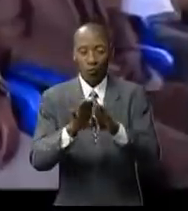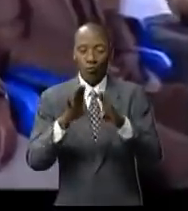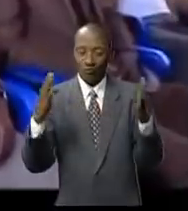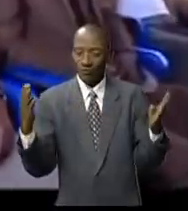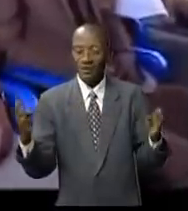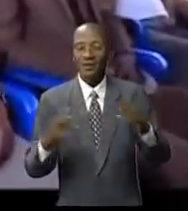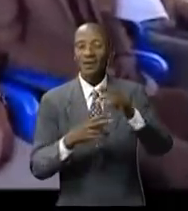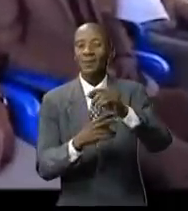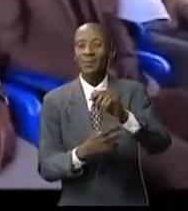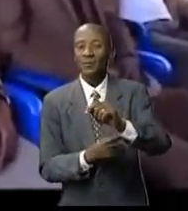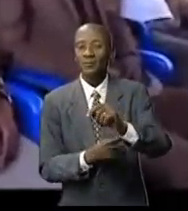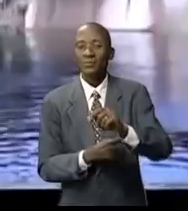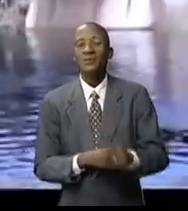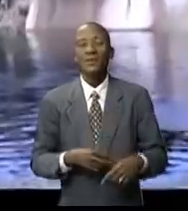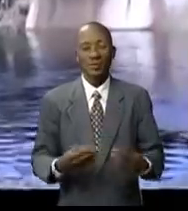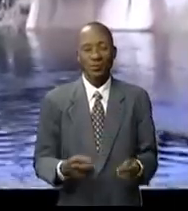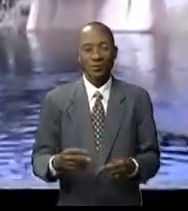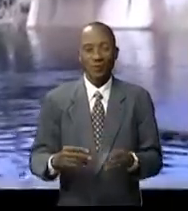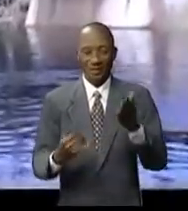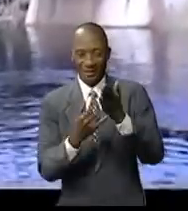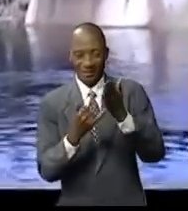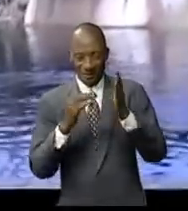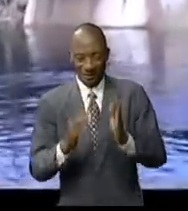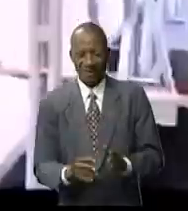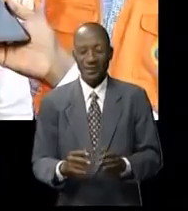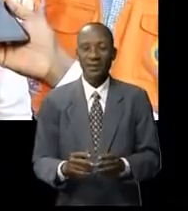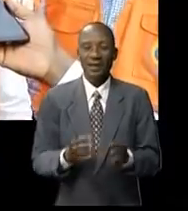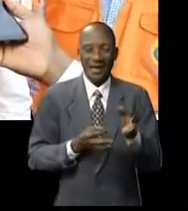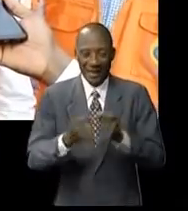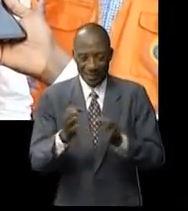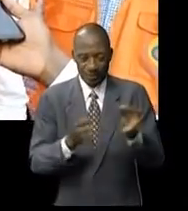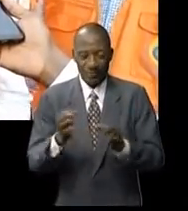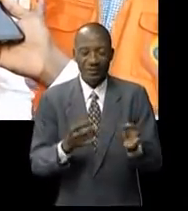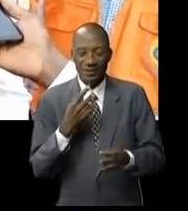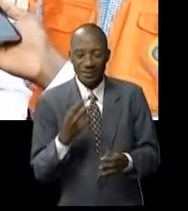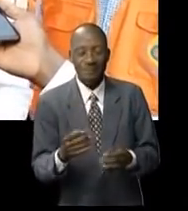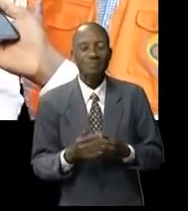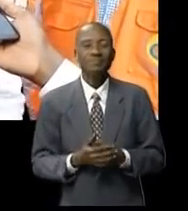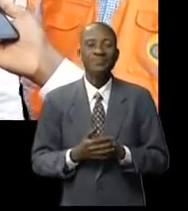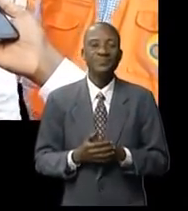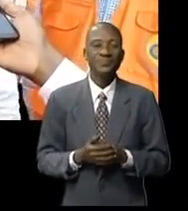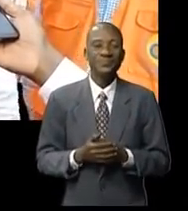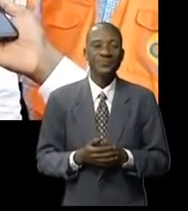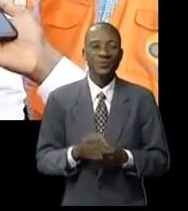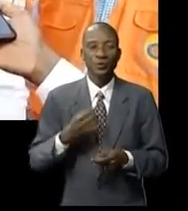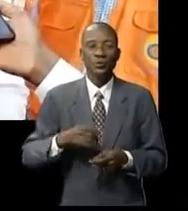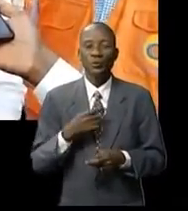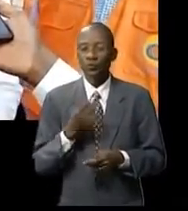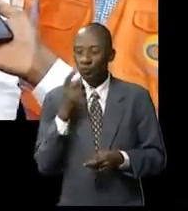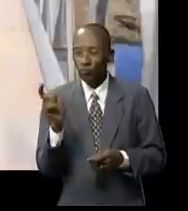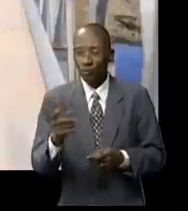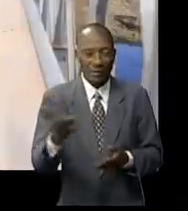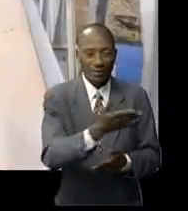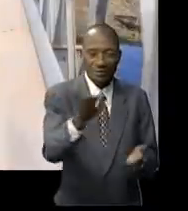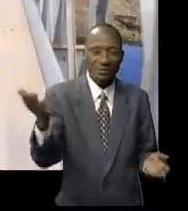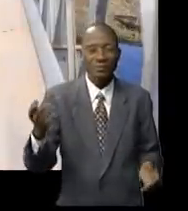décliné les caractéristiques de ces deux ouvrages de communication. Nous recommandons aux gens de bien prendre soin de ces ouvrages qui sont de grande